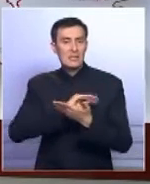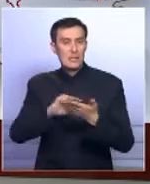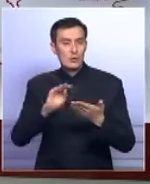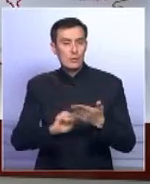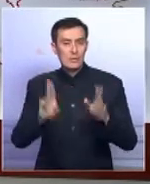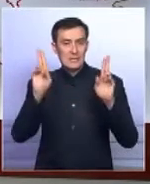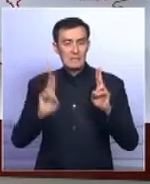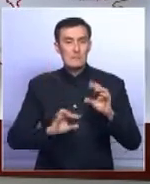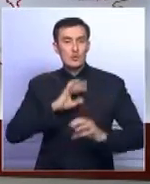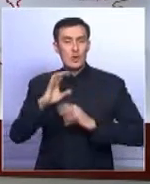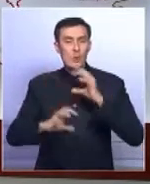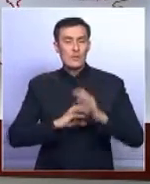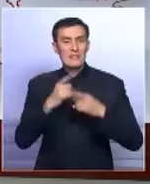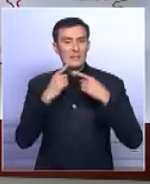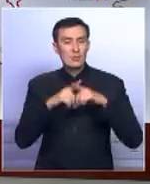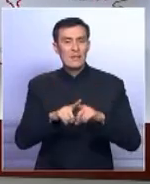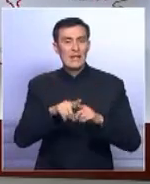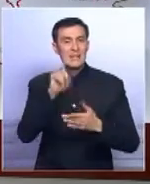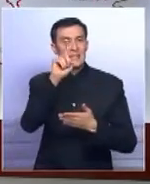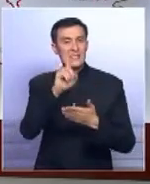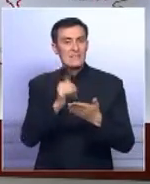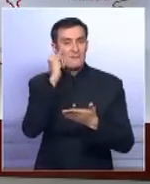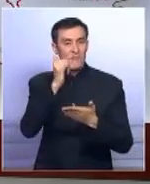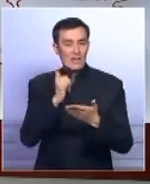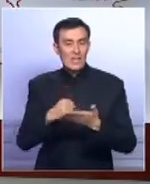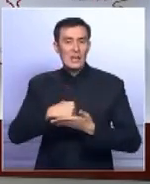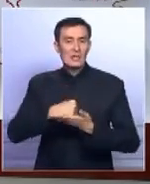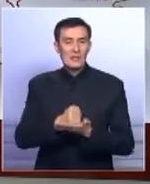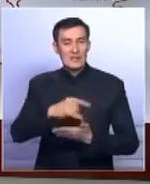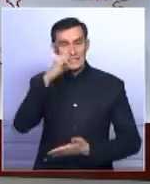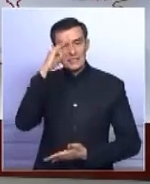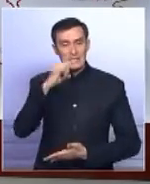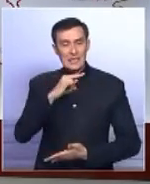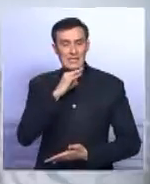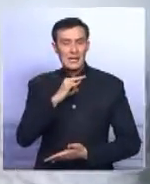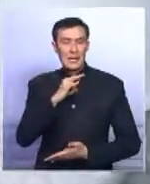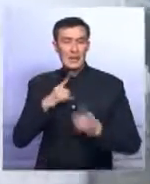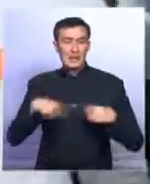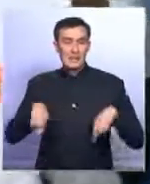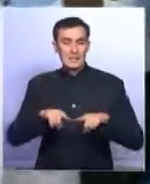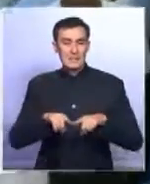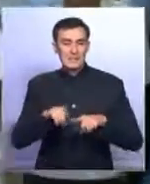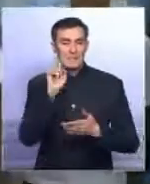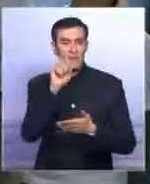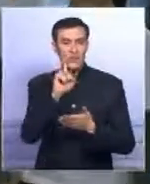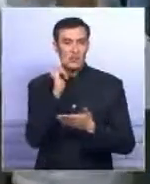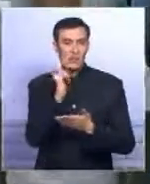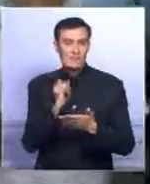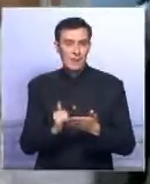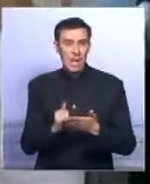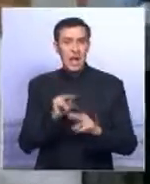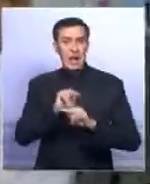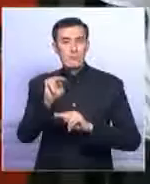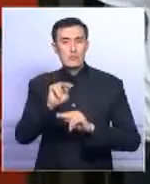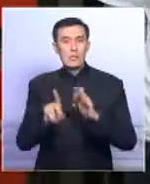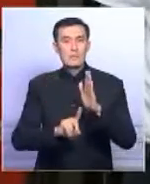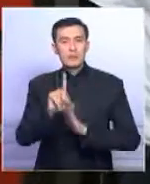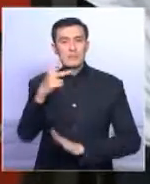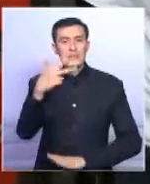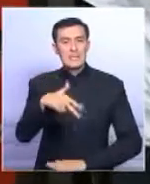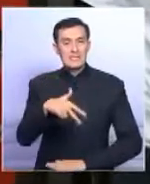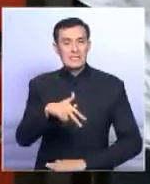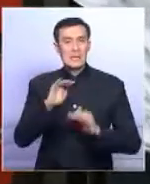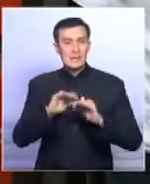по стандартам Международного института сварки и аккредитована Казахстанской ассоциацией сварщиков. К обучению уже приступили